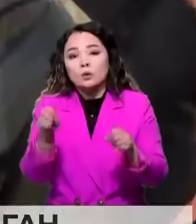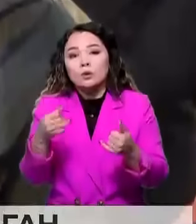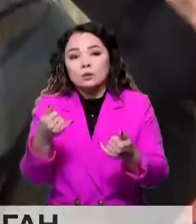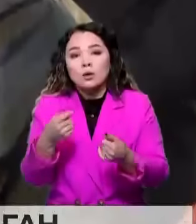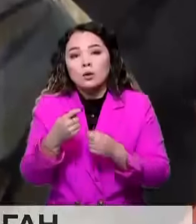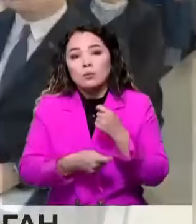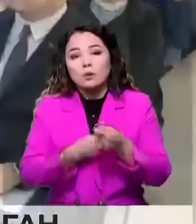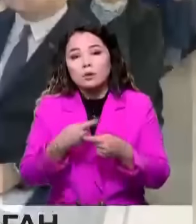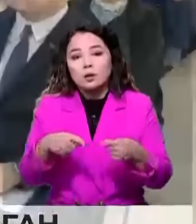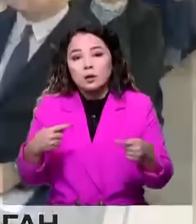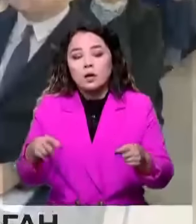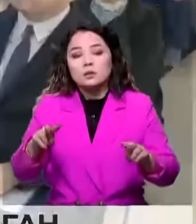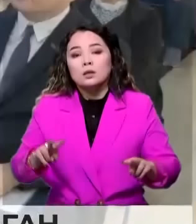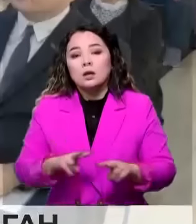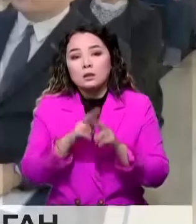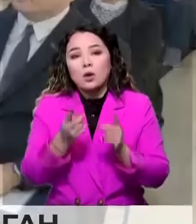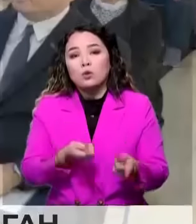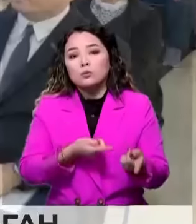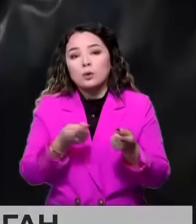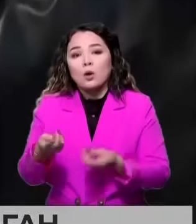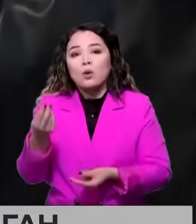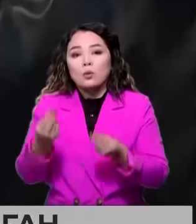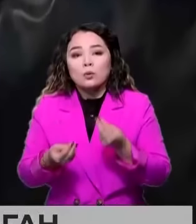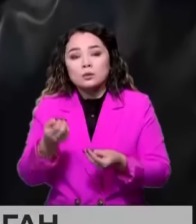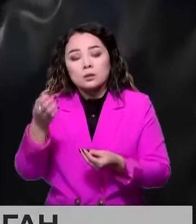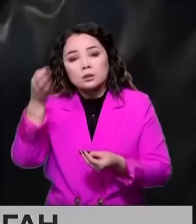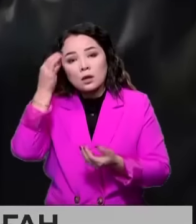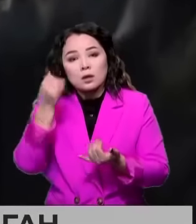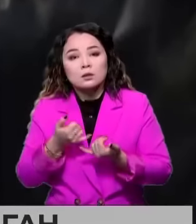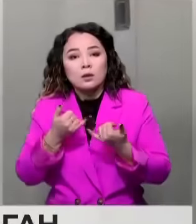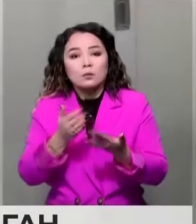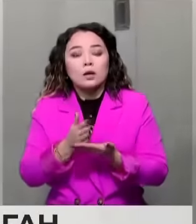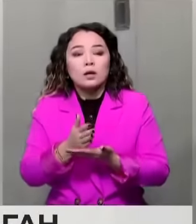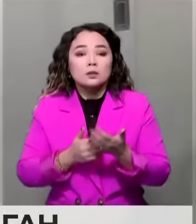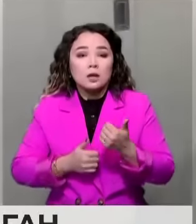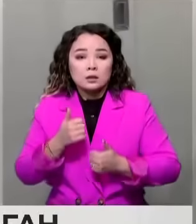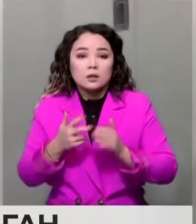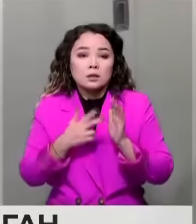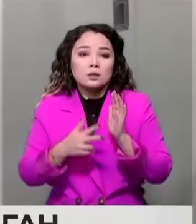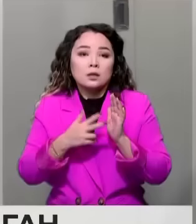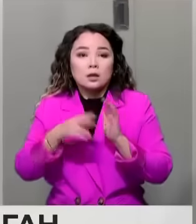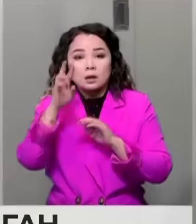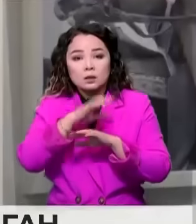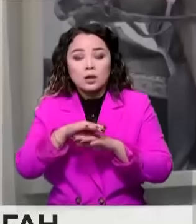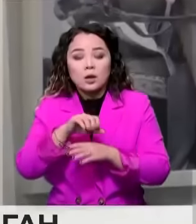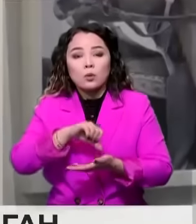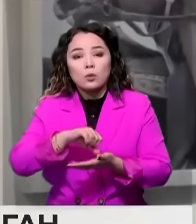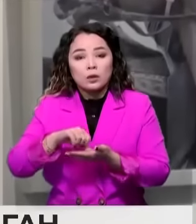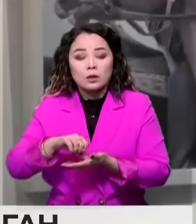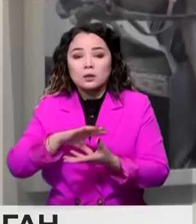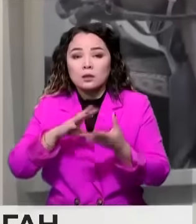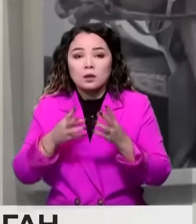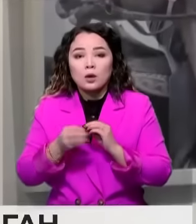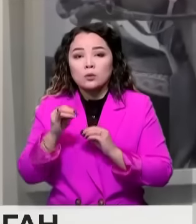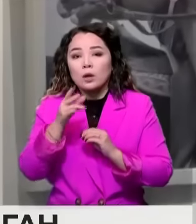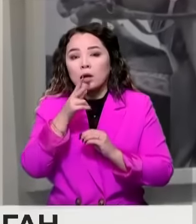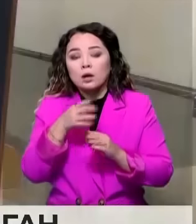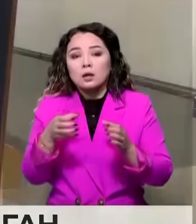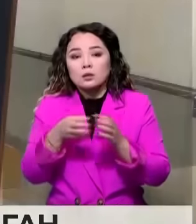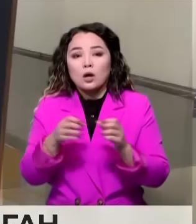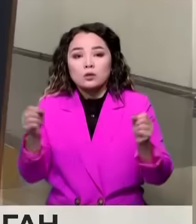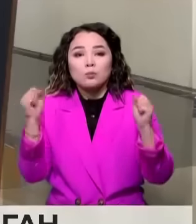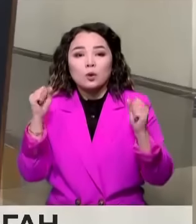Көптеген материалдар астанада өткен көшпенділер ойындарын еске салады. Сайыстарға 88 елдің өкілдерімен қатар Оңтүстік Кореяның